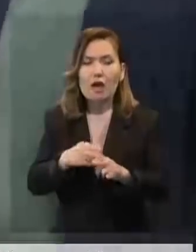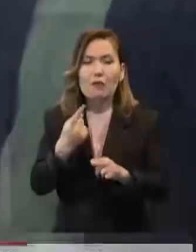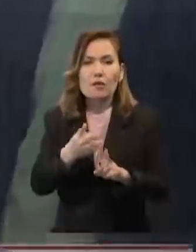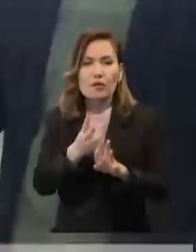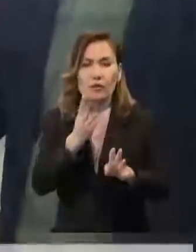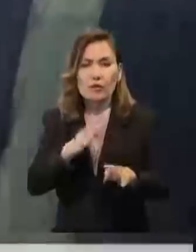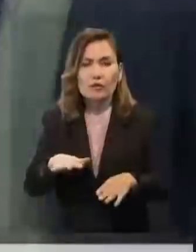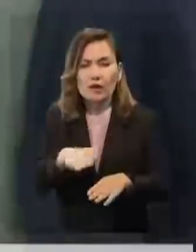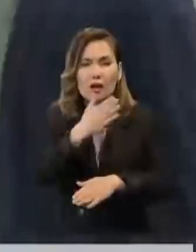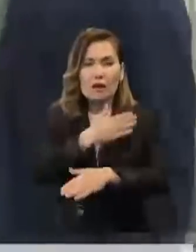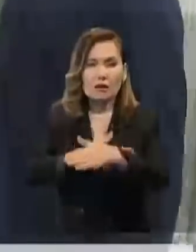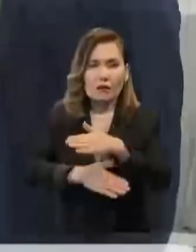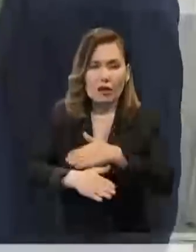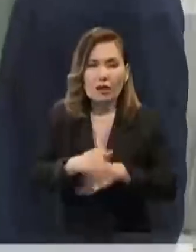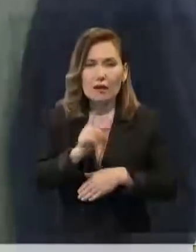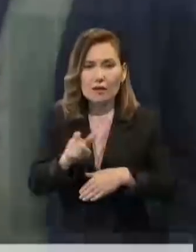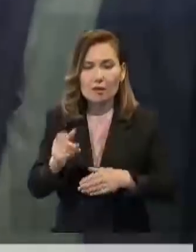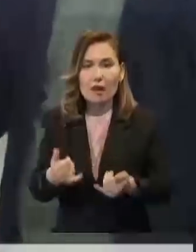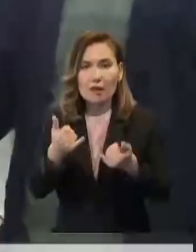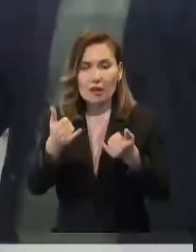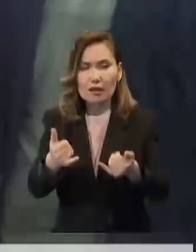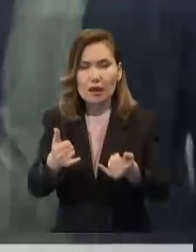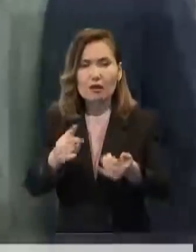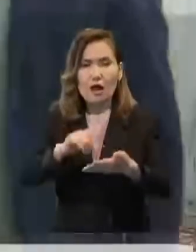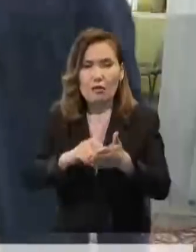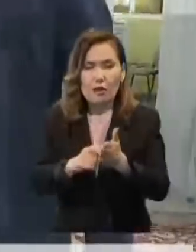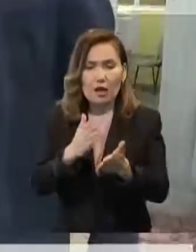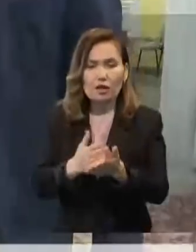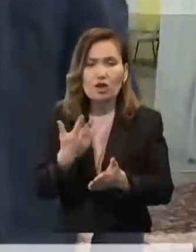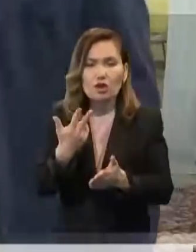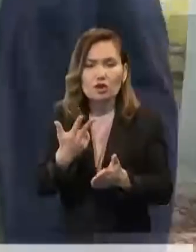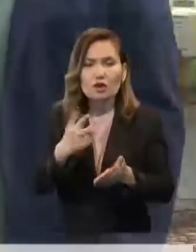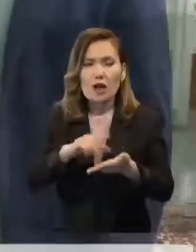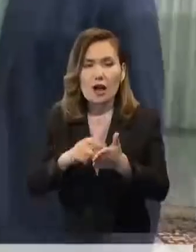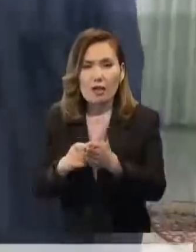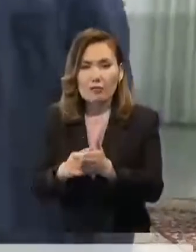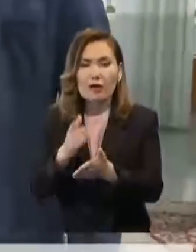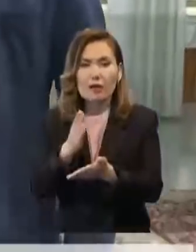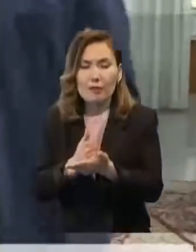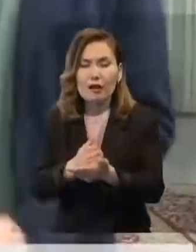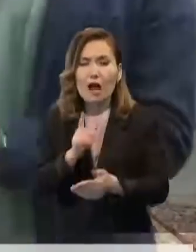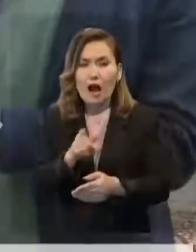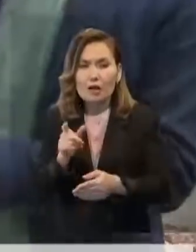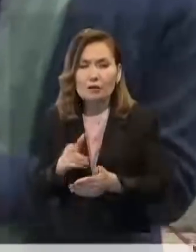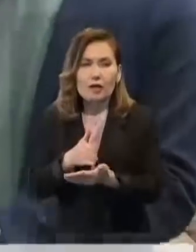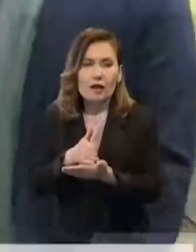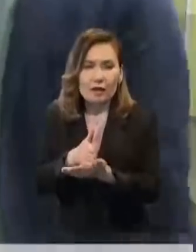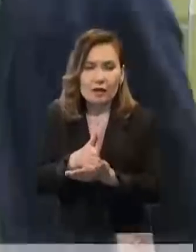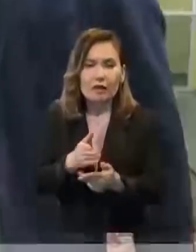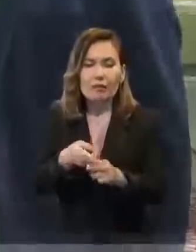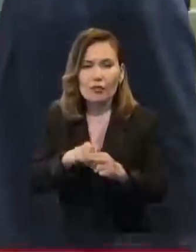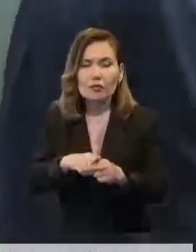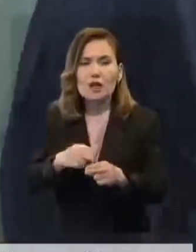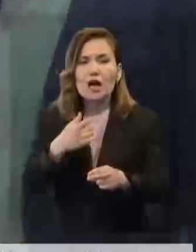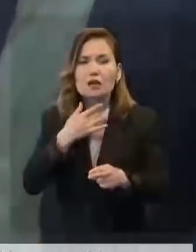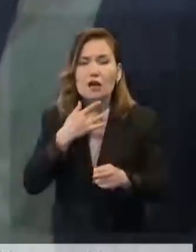жерге мүгедектерге арналған бұрышымыз бар. Міне, үш кабинкамыз бар, кеп осы жерге дауыс беретін кісілерге. Дауыс беру кабинкалары. Дауыс